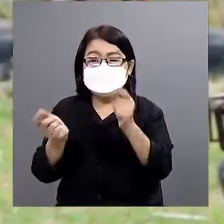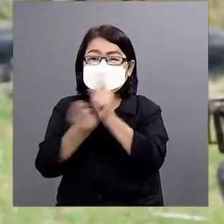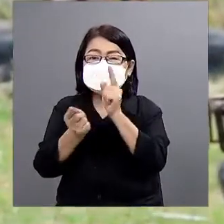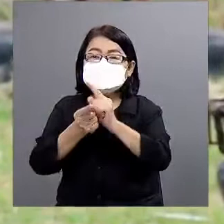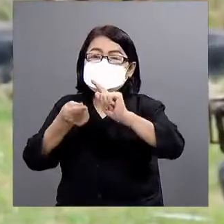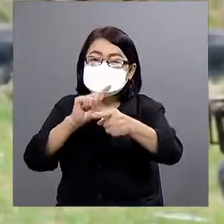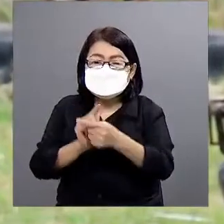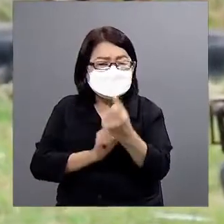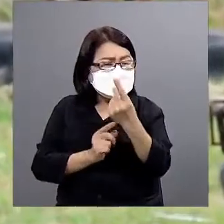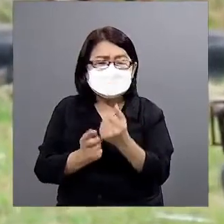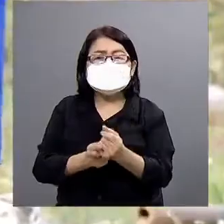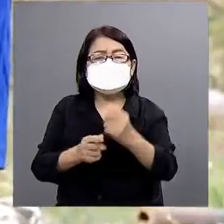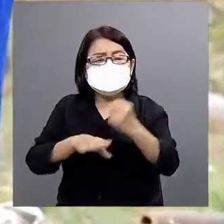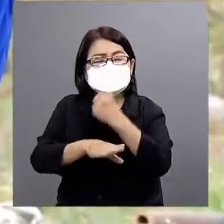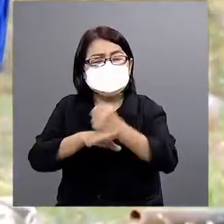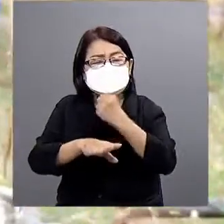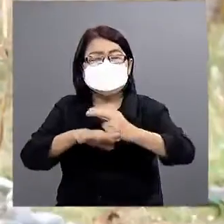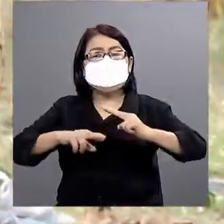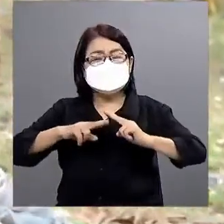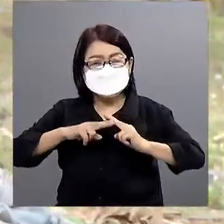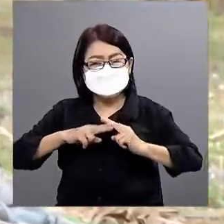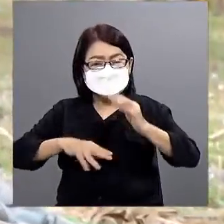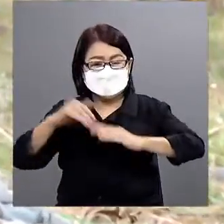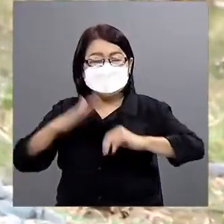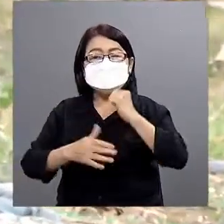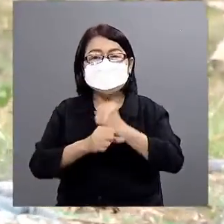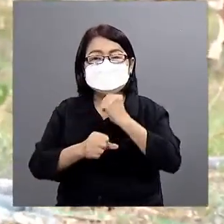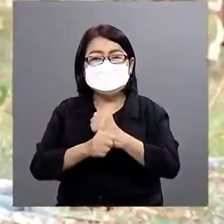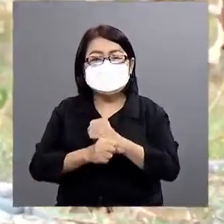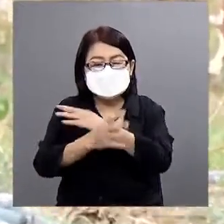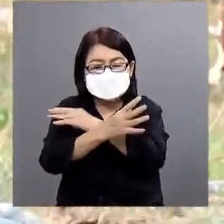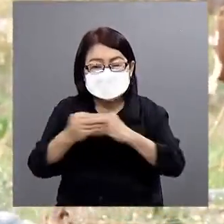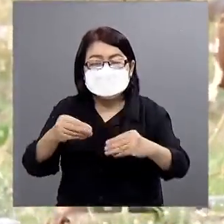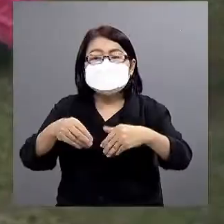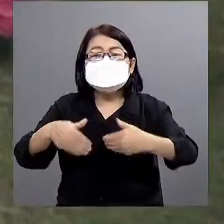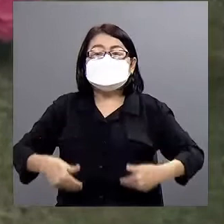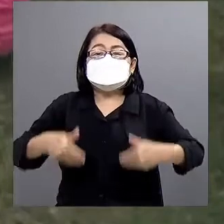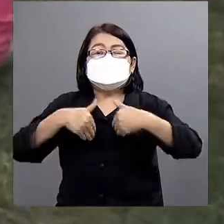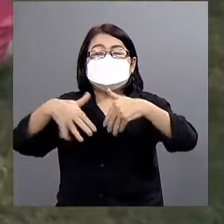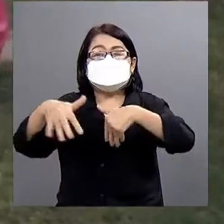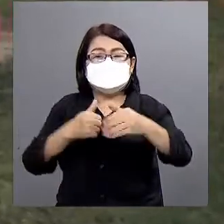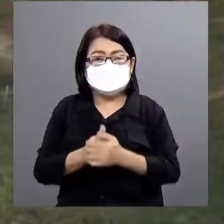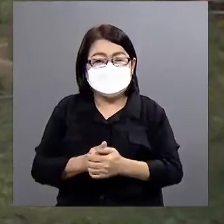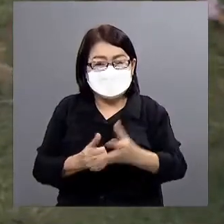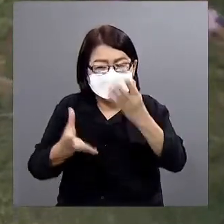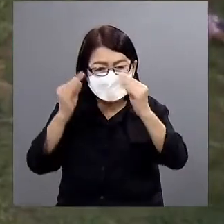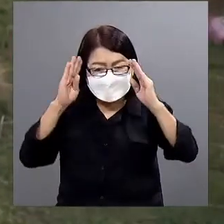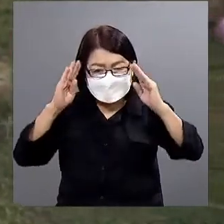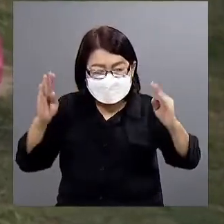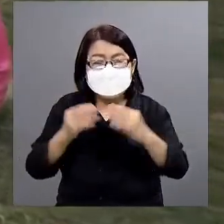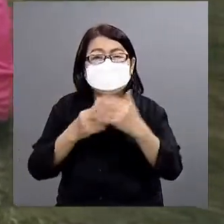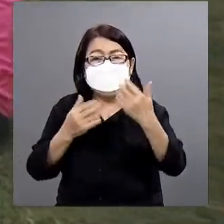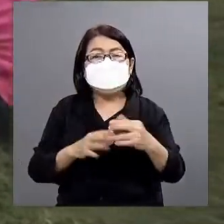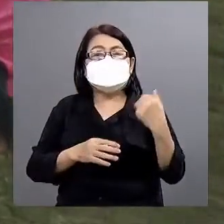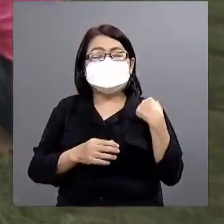2มือการเรียนรู้ที่สอดคล้องวิถีชุมชนนอกจากเกิดประสบการณ์ตรงด้านหนึ่งยังก่อร่างความภาค